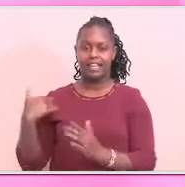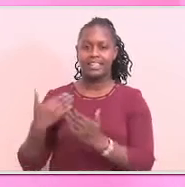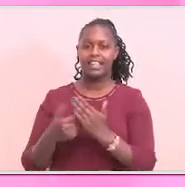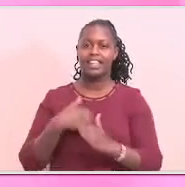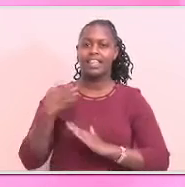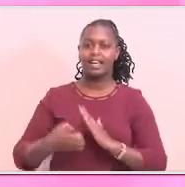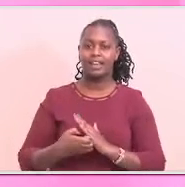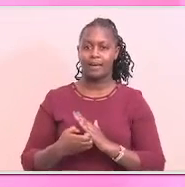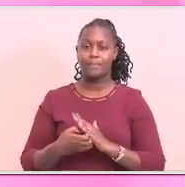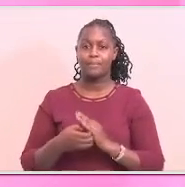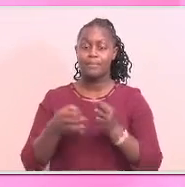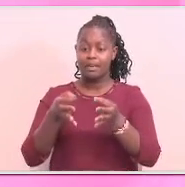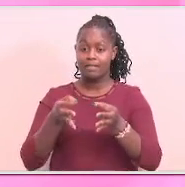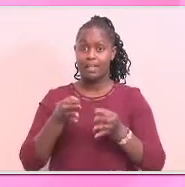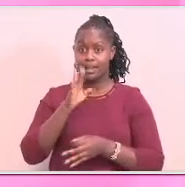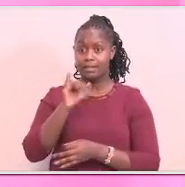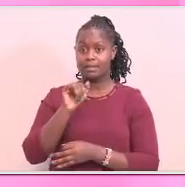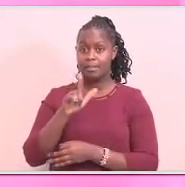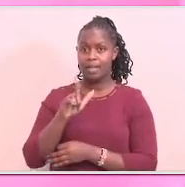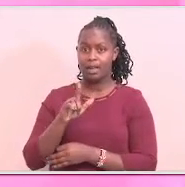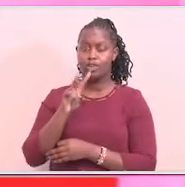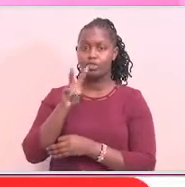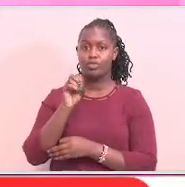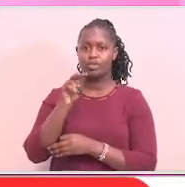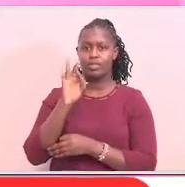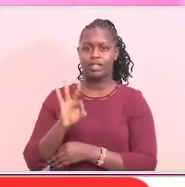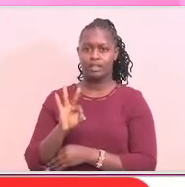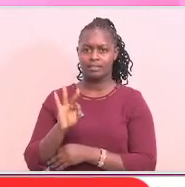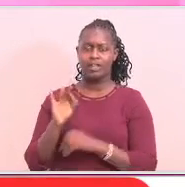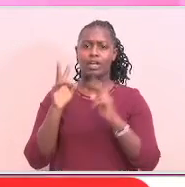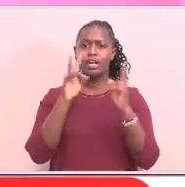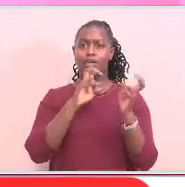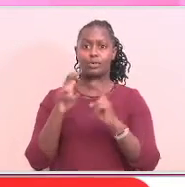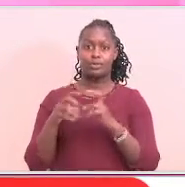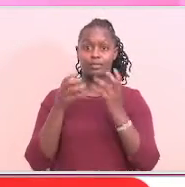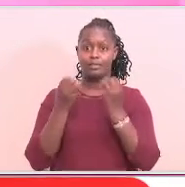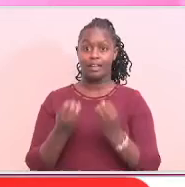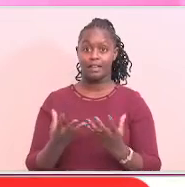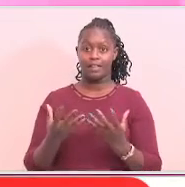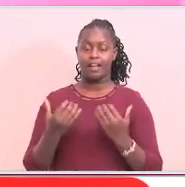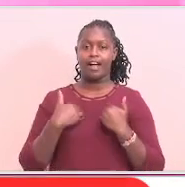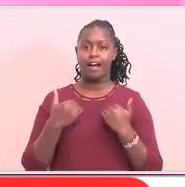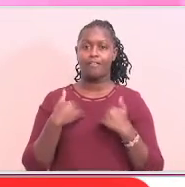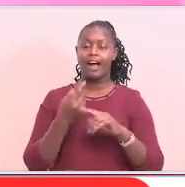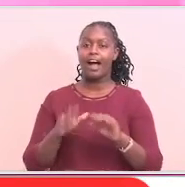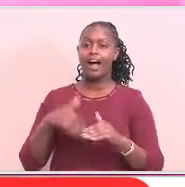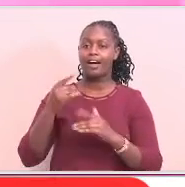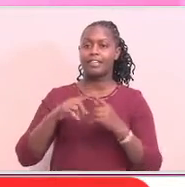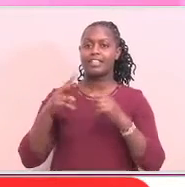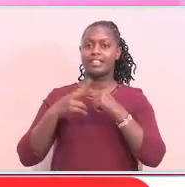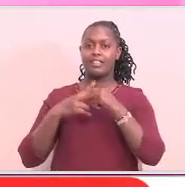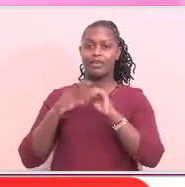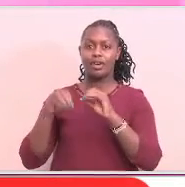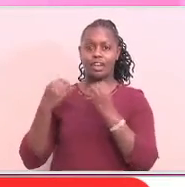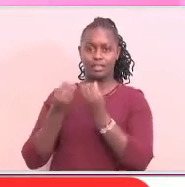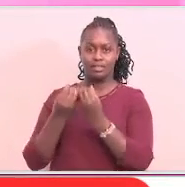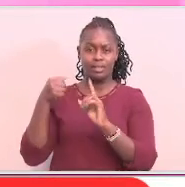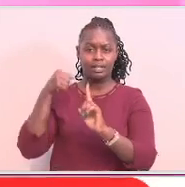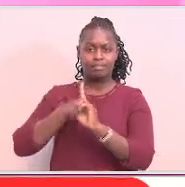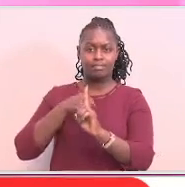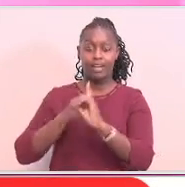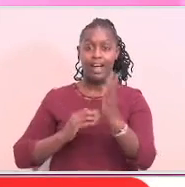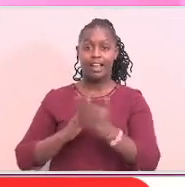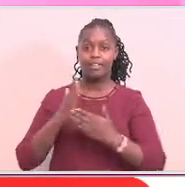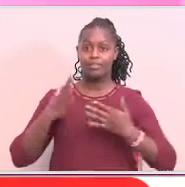ya sheria ya fedha ya mwaka 2023 imesalia taabani baada ya vikundi saba kutoka mashirika mbalimbali ya kutetea haki za kibinadamu